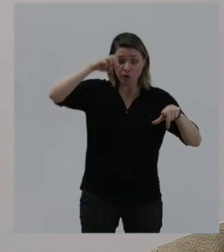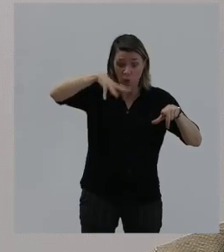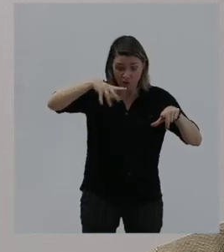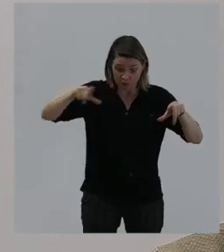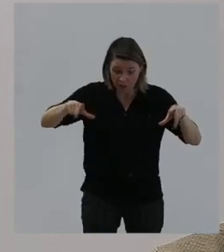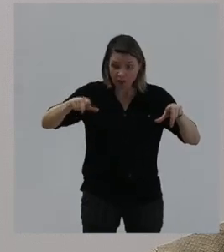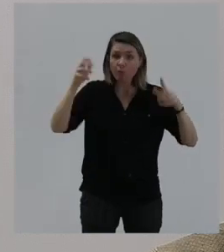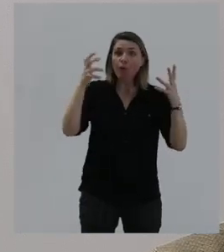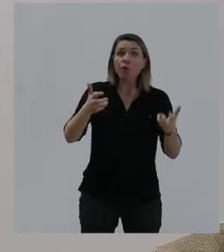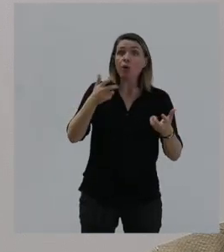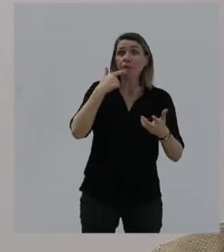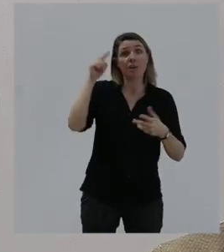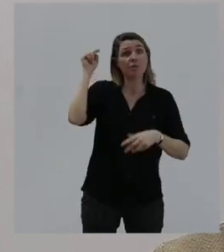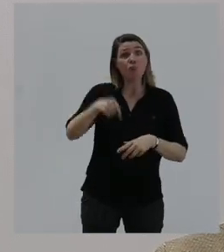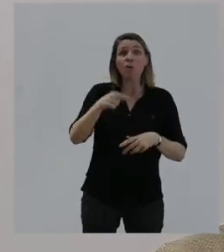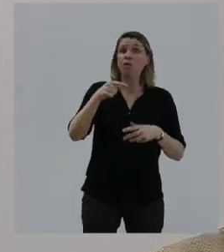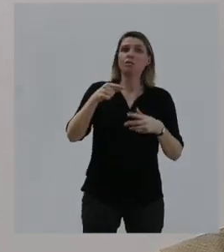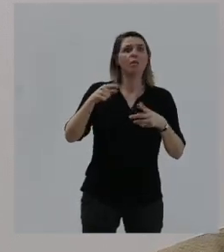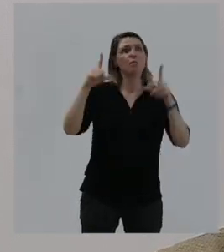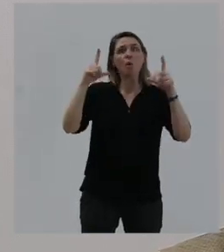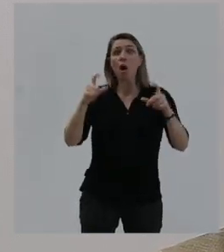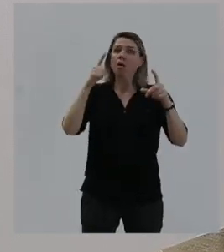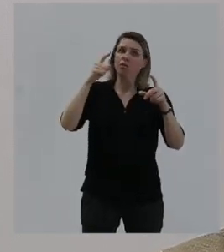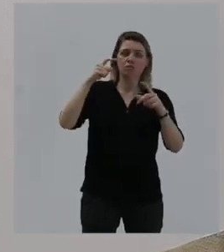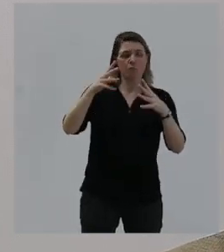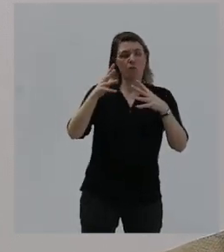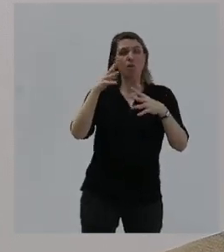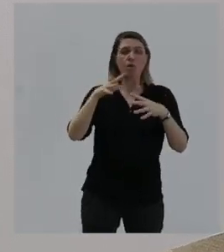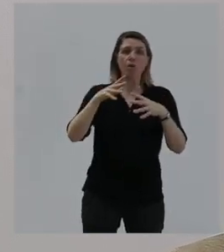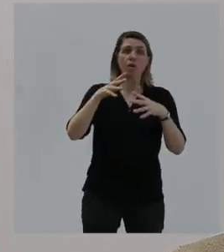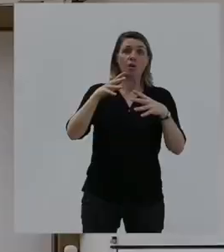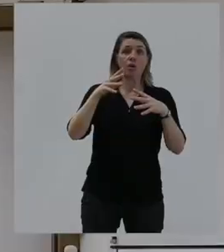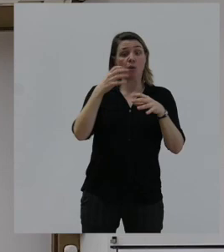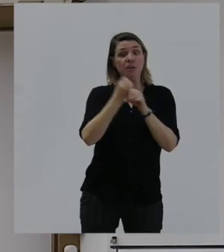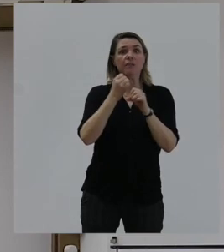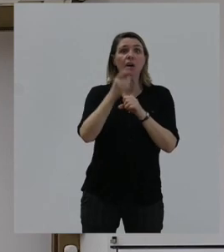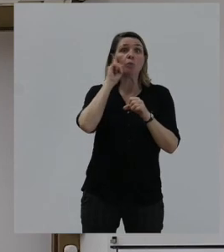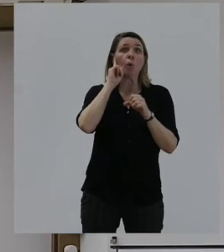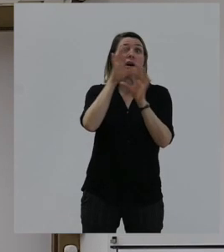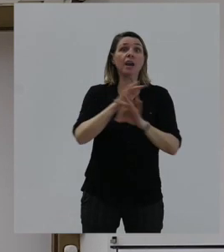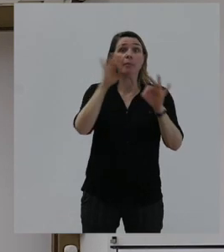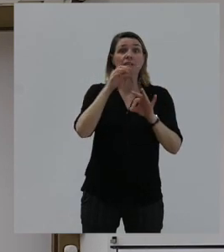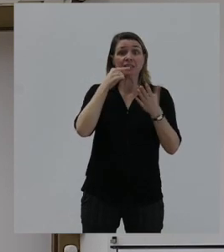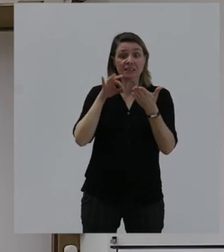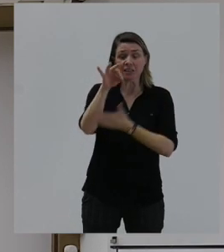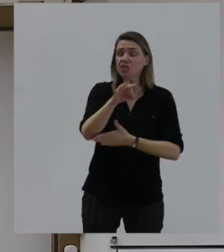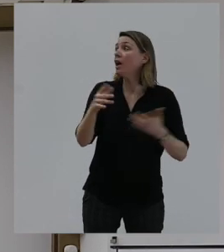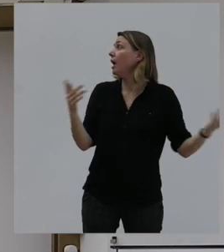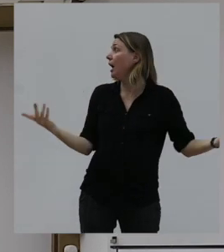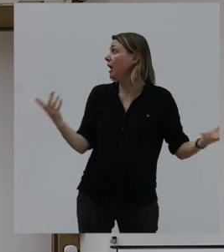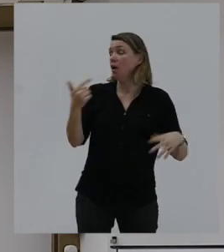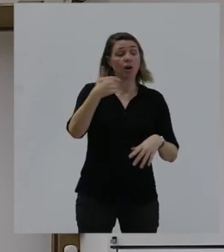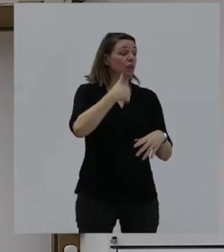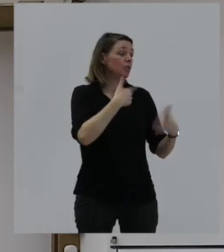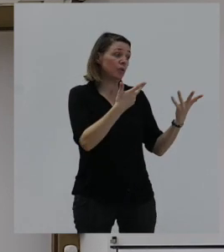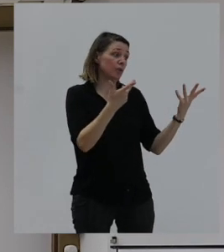pouvons obtenir, et sans cette cartographie d'emploi, pas de stratégie en matière d'emploi. Alors nous sommes d'accord, pourquoi nous ne l'avons pas lancé? Parce que